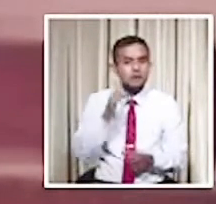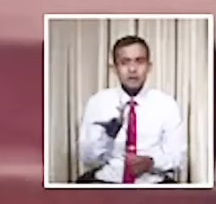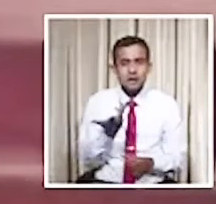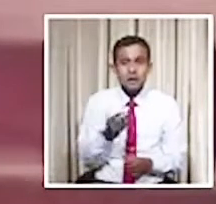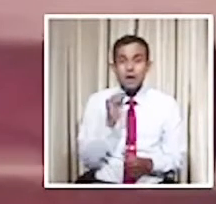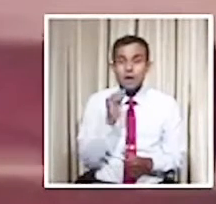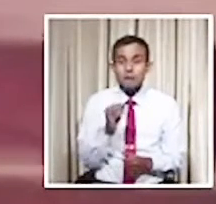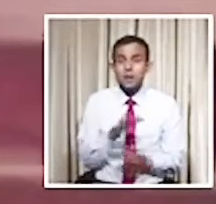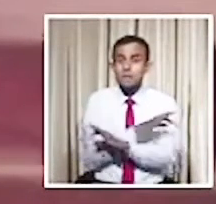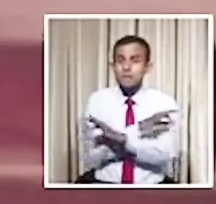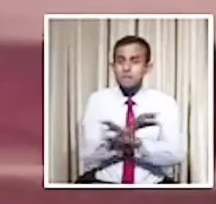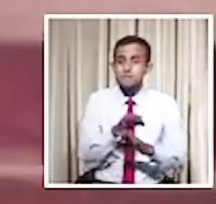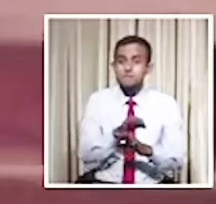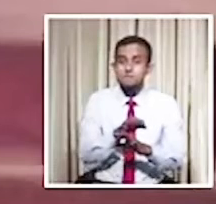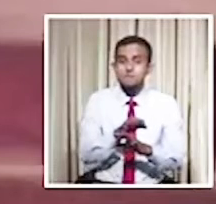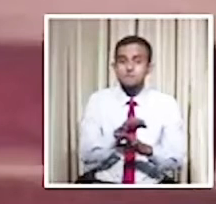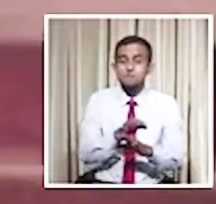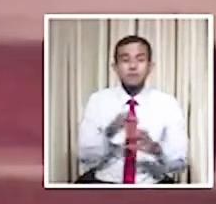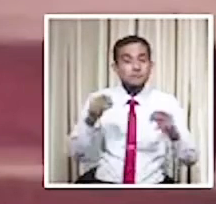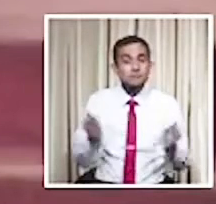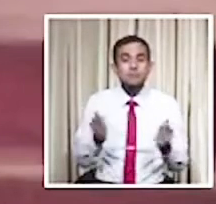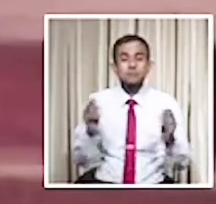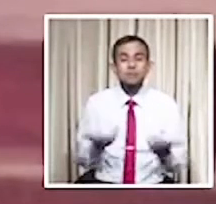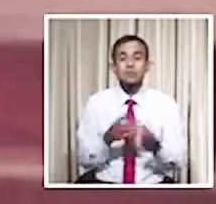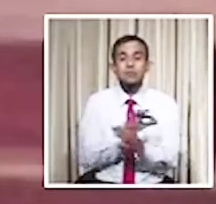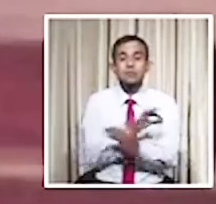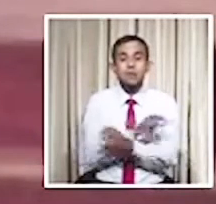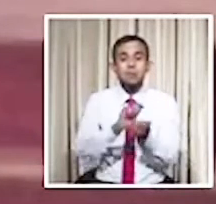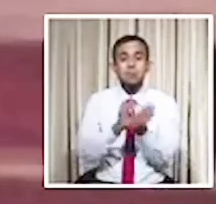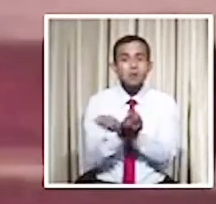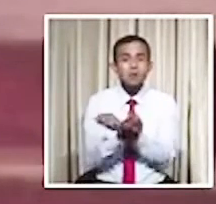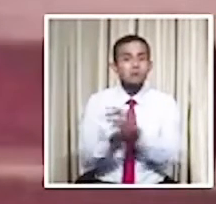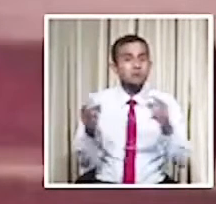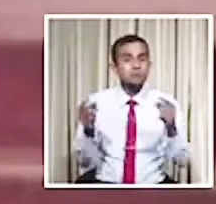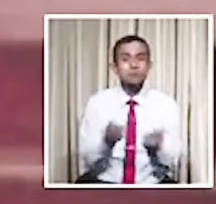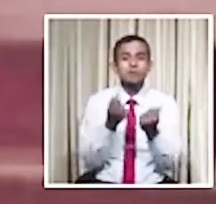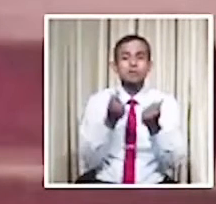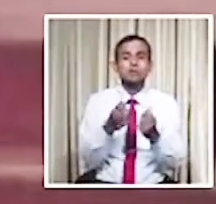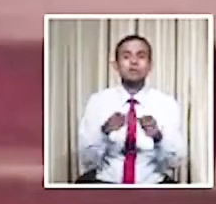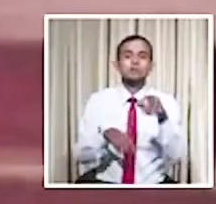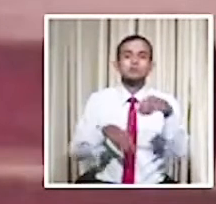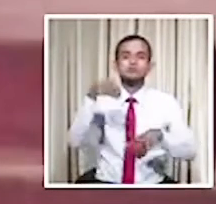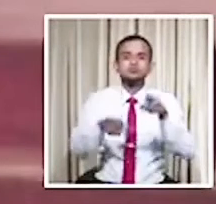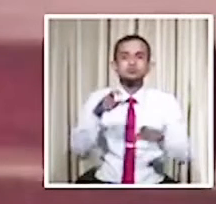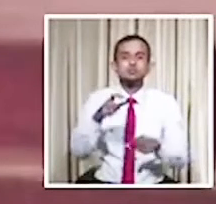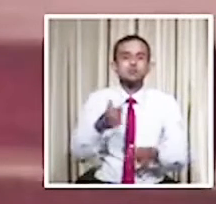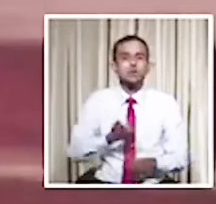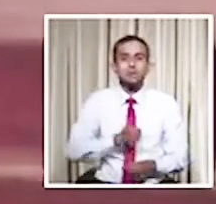හැබැයි මේ ක්‍රමවේද ඉතාමත් කඩමින් මේ ක්‍රමවේදයට මාරු වෙන්න ගත්ත එක පිළිබඳව ගොවි මහතුරුන්ගේ